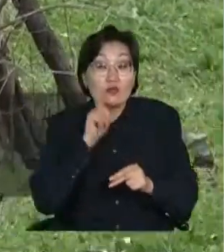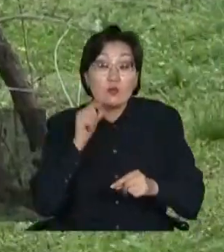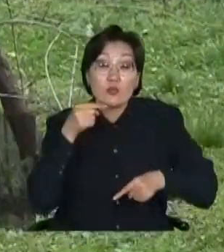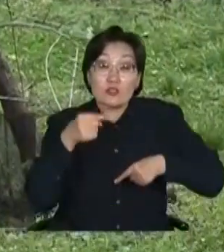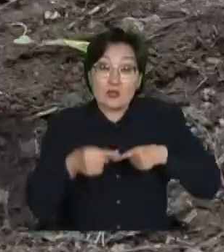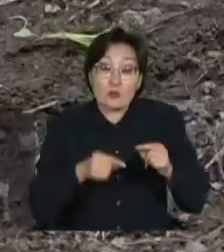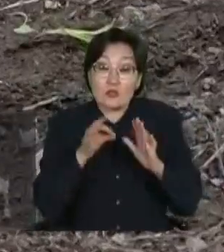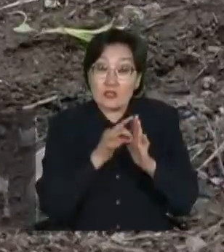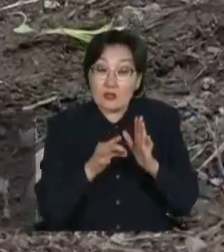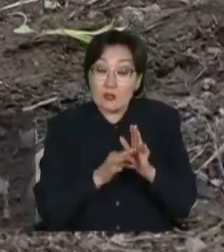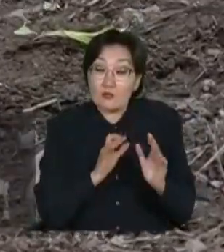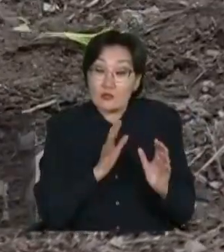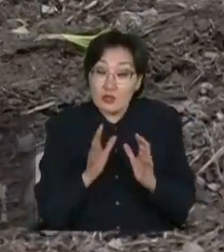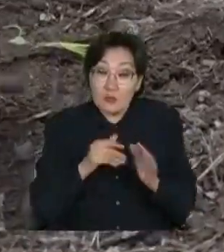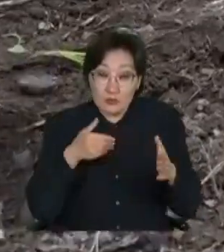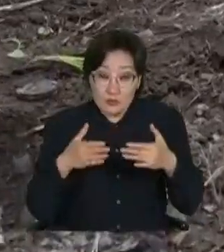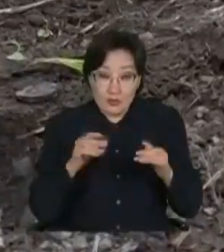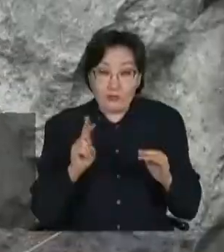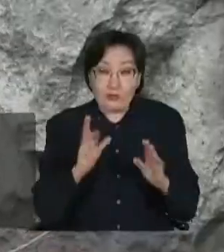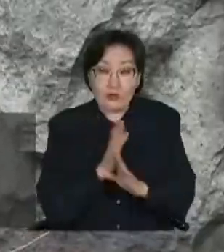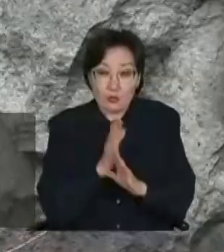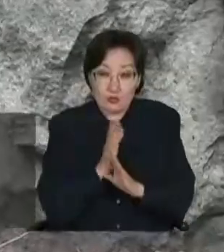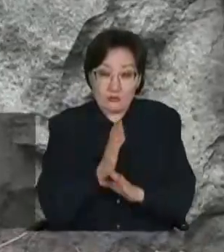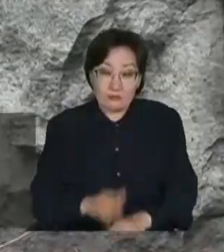поколению принципов бережного отношения к природе.